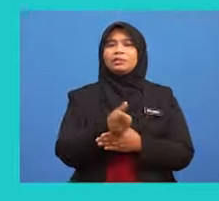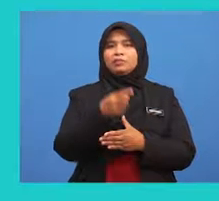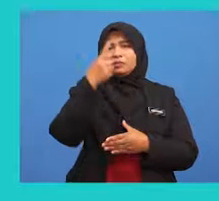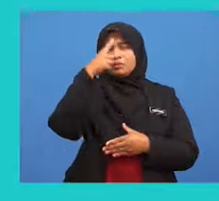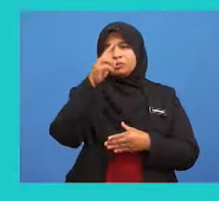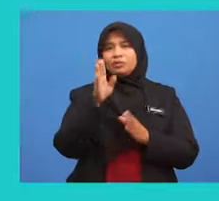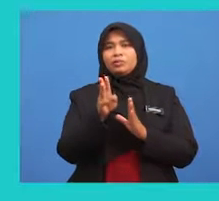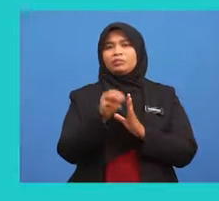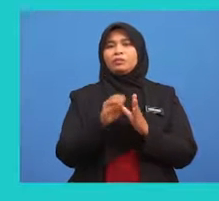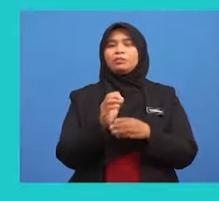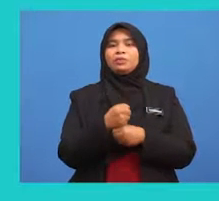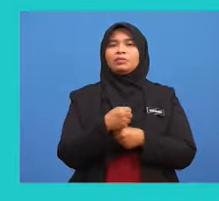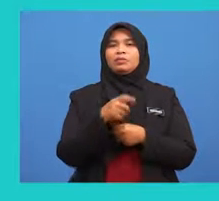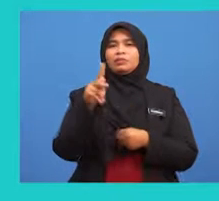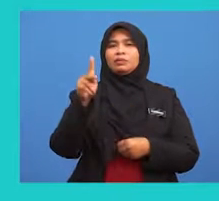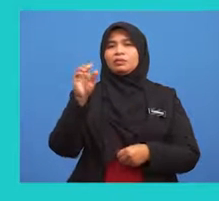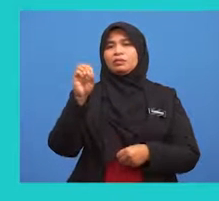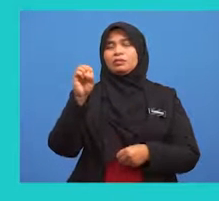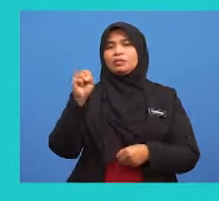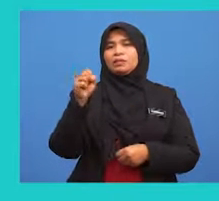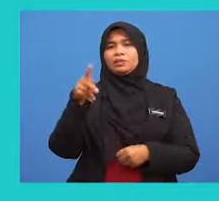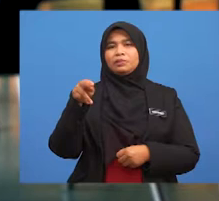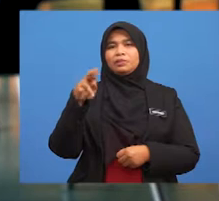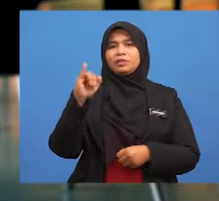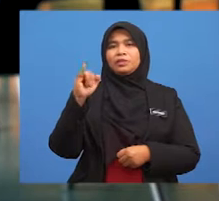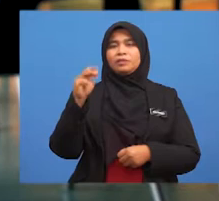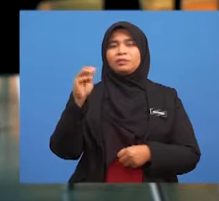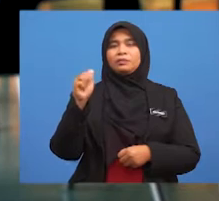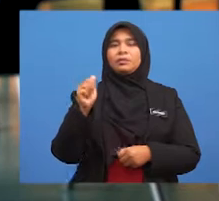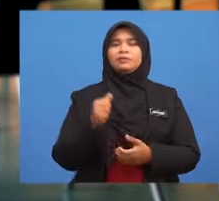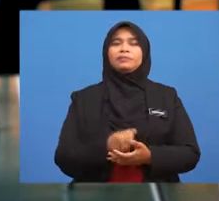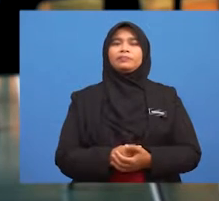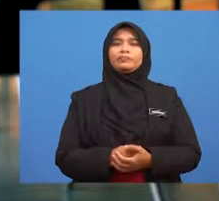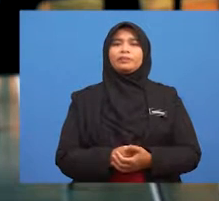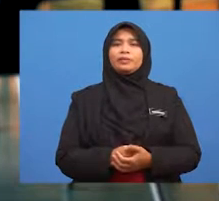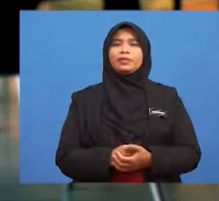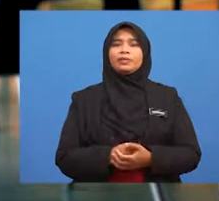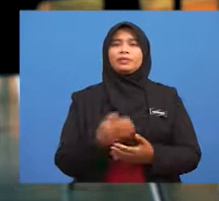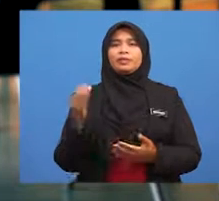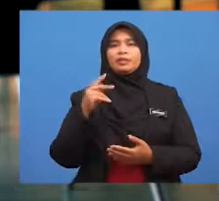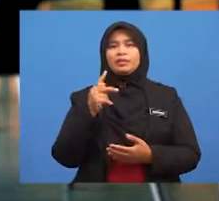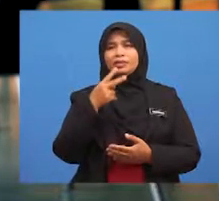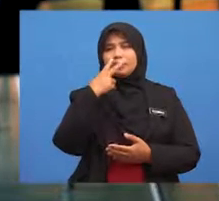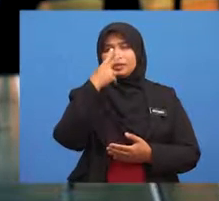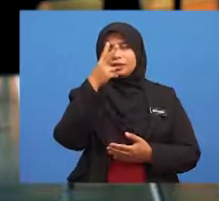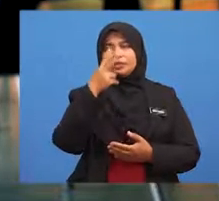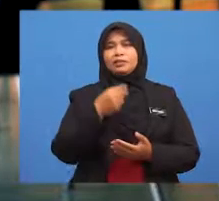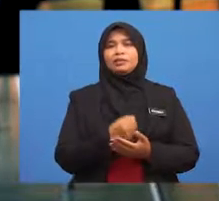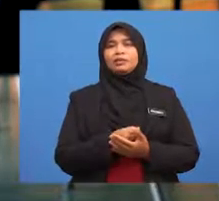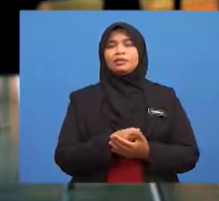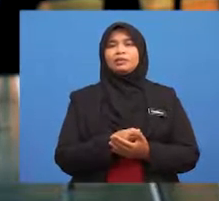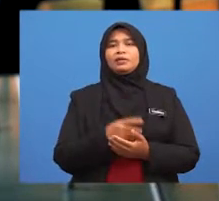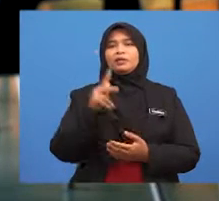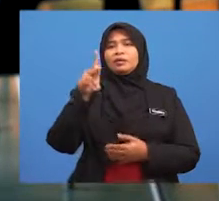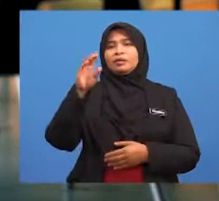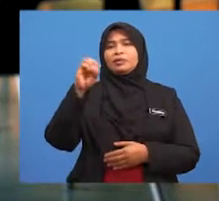untuk membentuk kos prima. Baiklah, murid-murid. Mari kita lihat pula